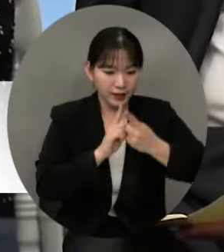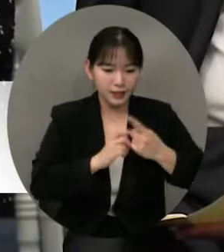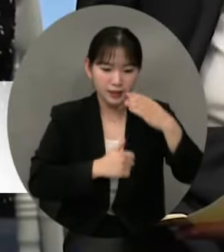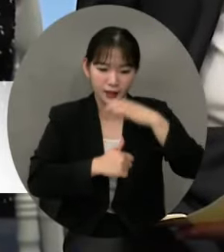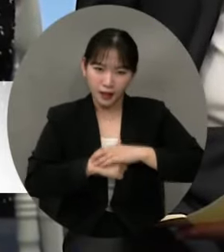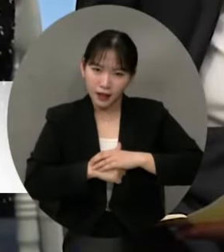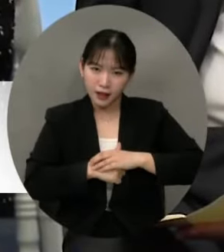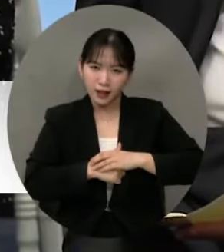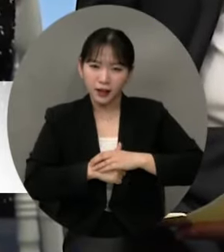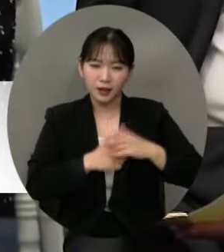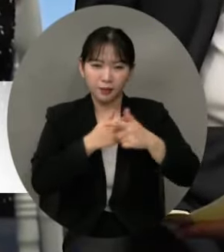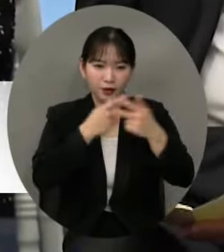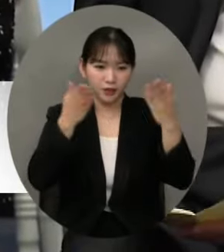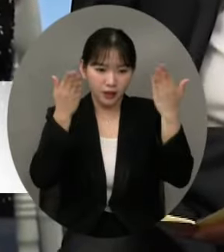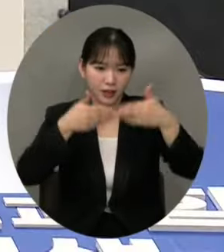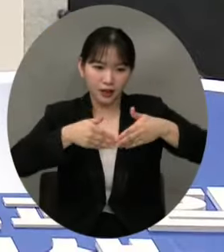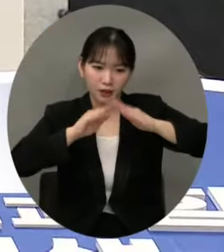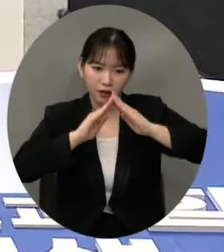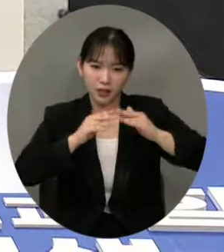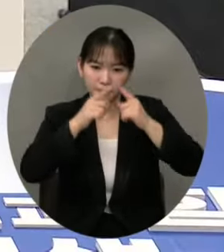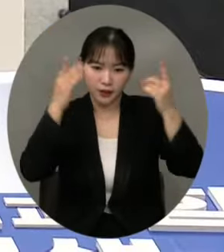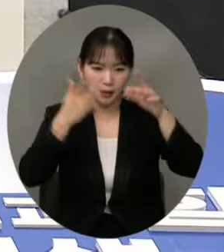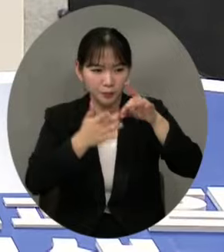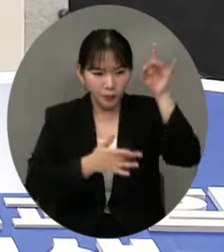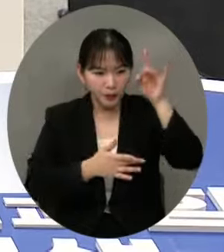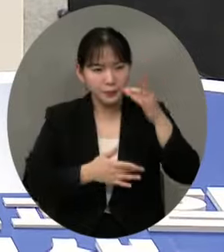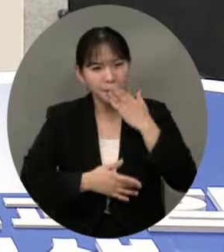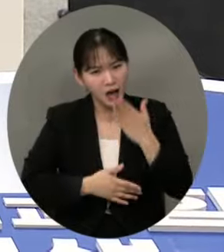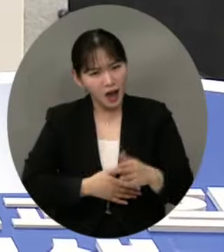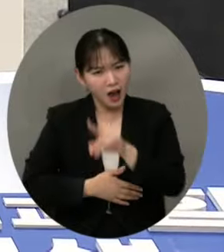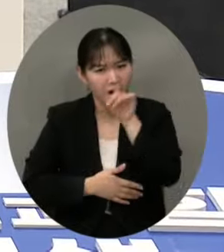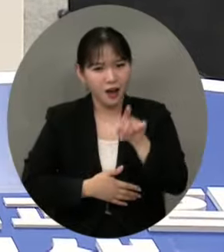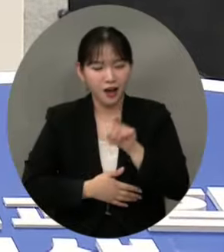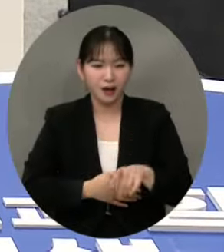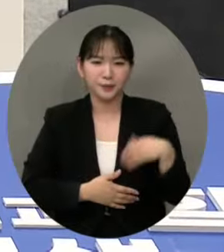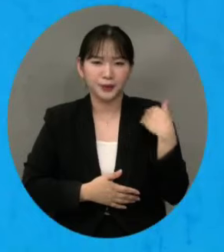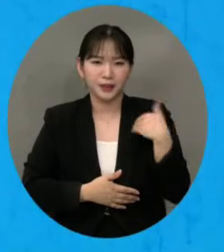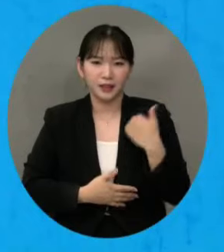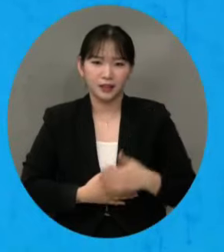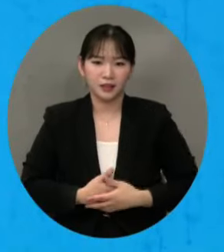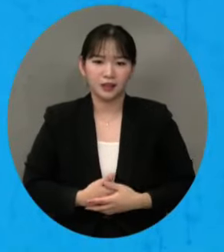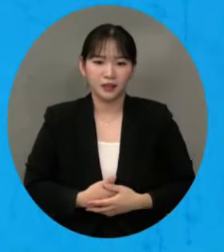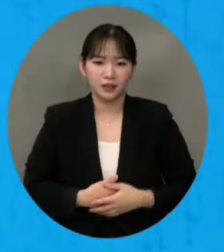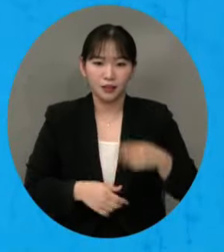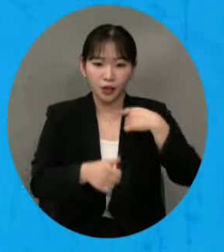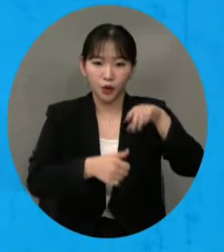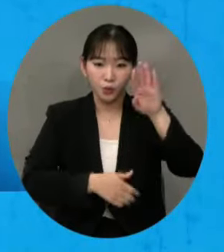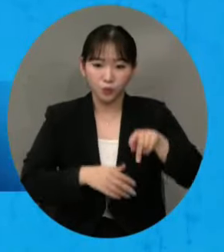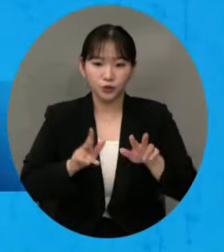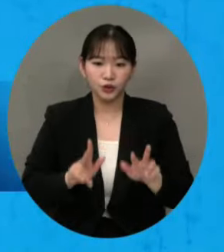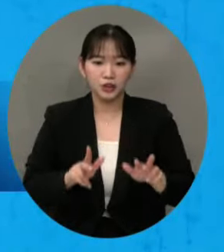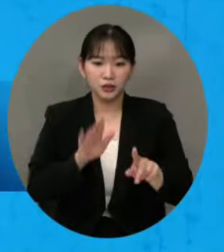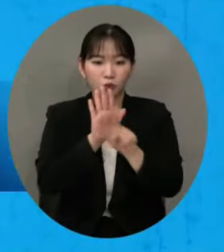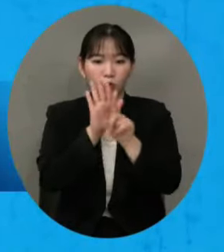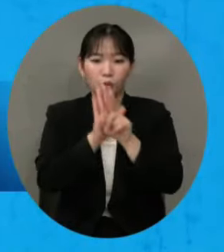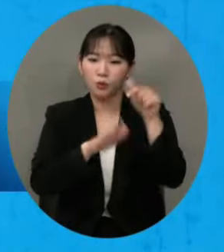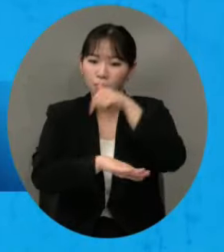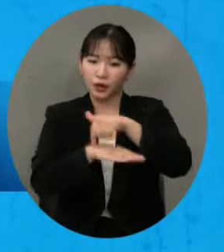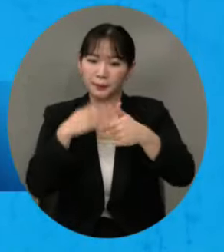선뜻 받아 의대 설립 대학 선정 절차를 진행할 수 있을지는 불투명합니다. 교육부가 현재 공모